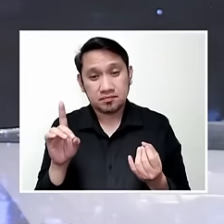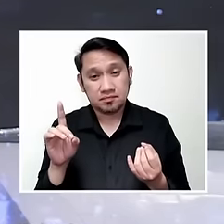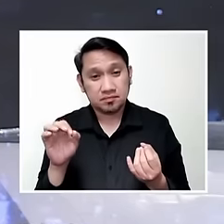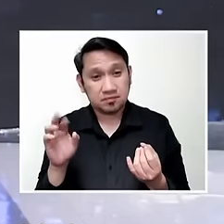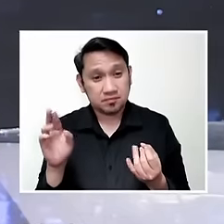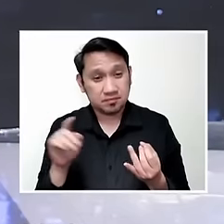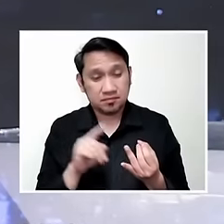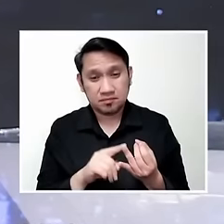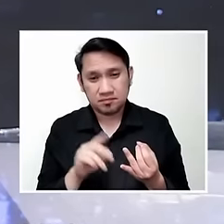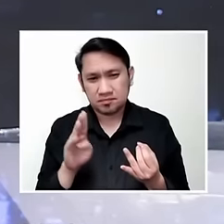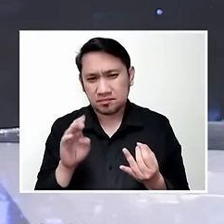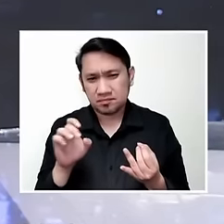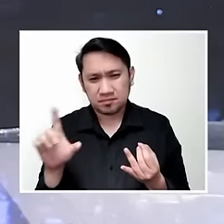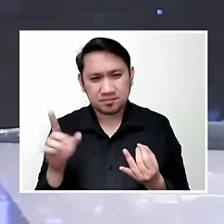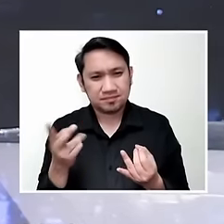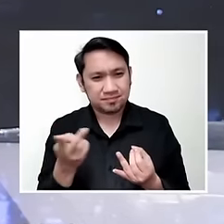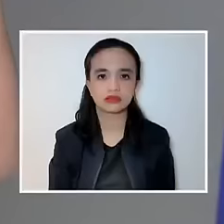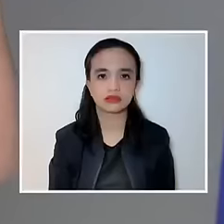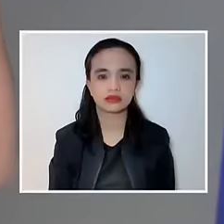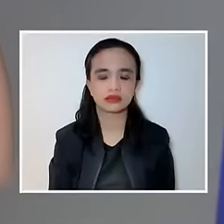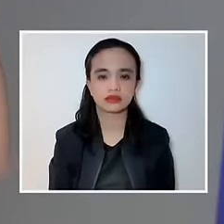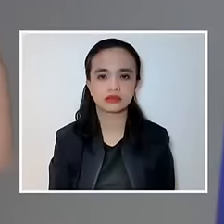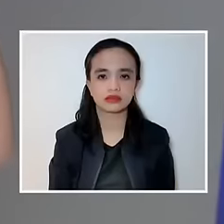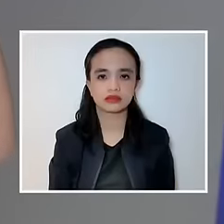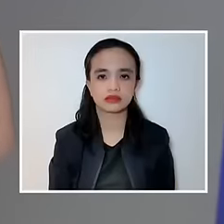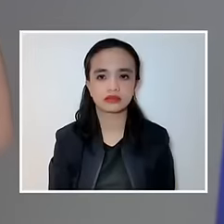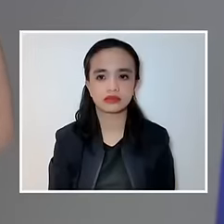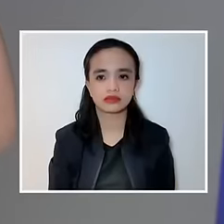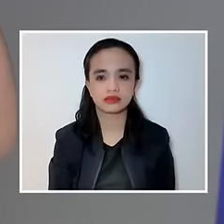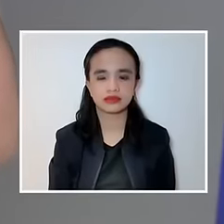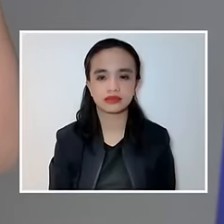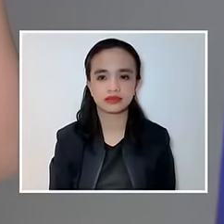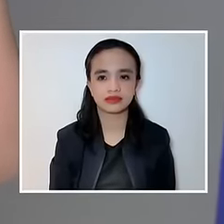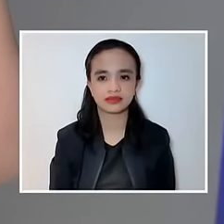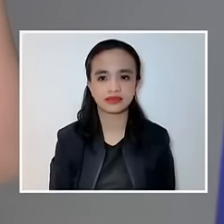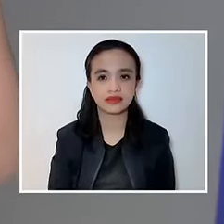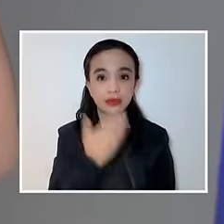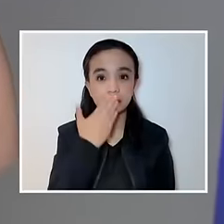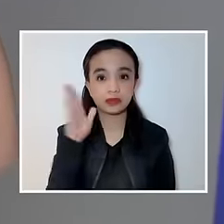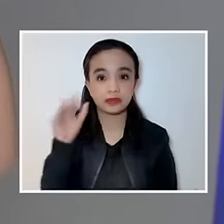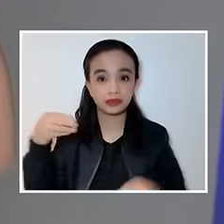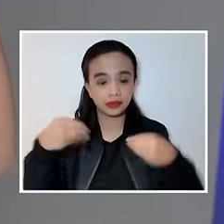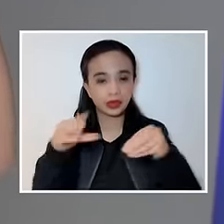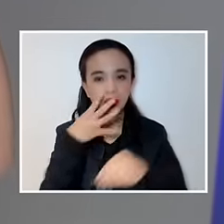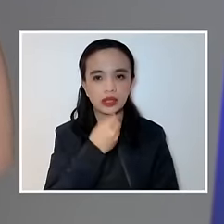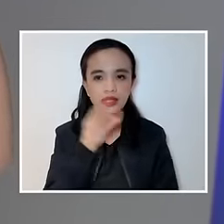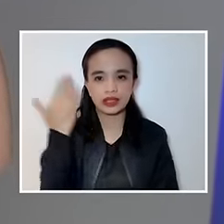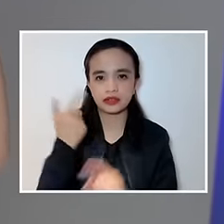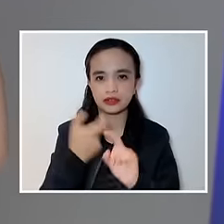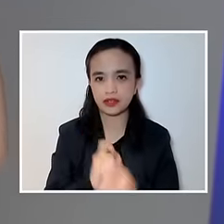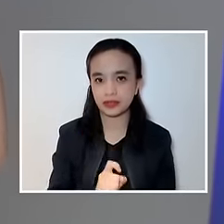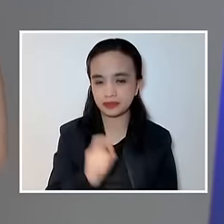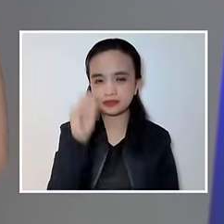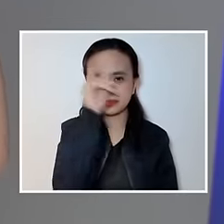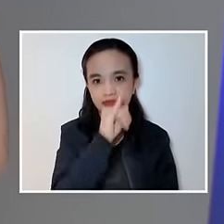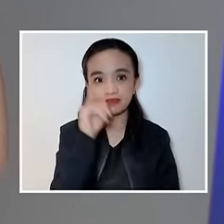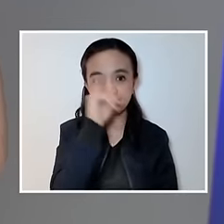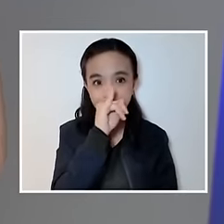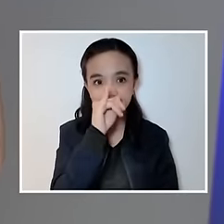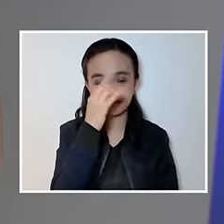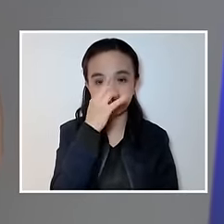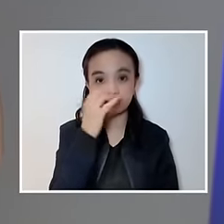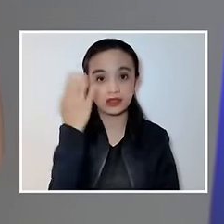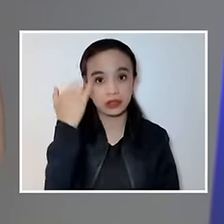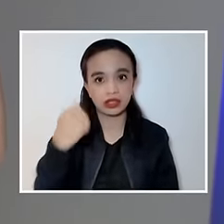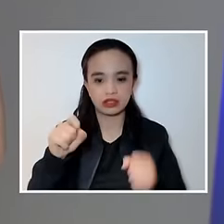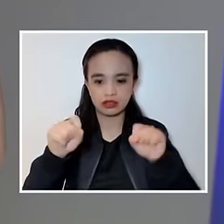Mariano. Nagpapatrol, Ana Cerezo. Goodbye palengke na ang isang dalaga mula Iloilo. Dahil mula sa pagiging